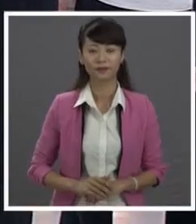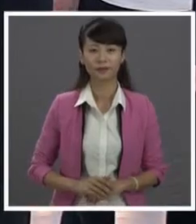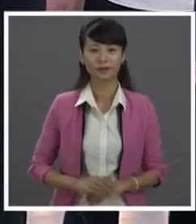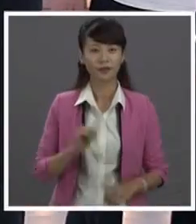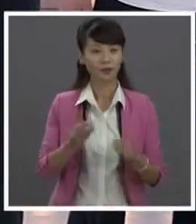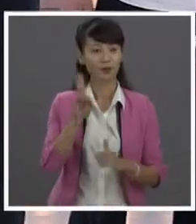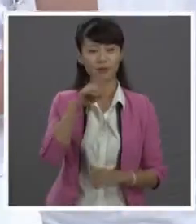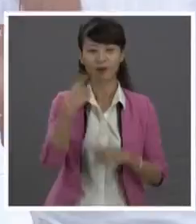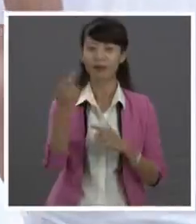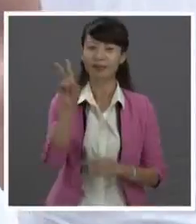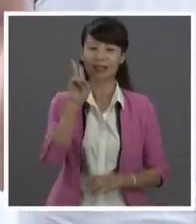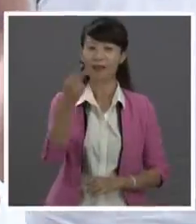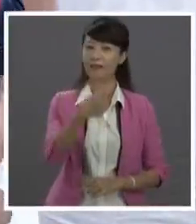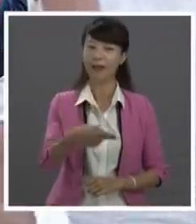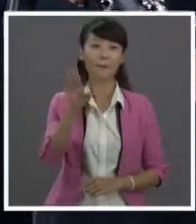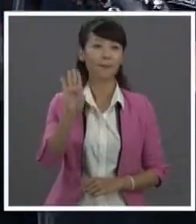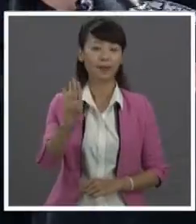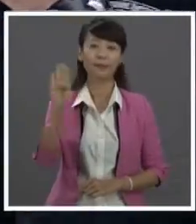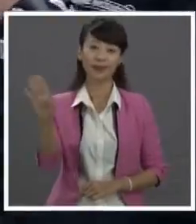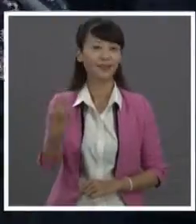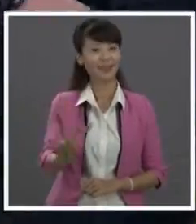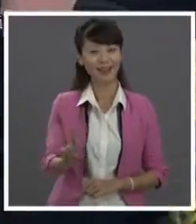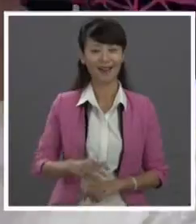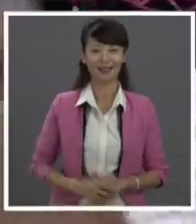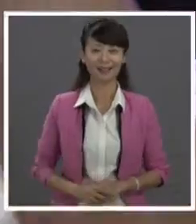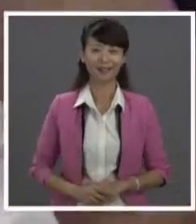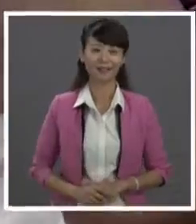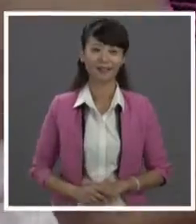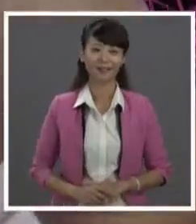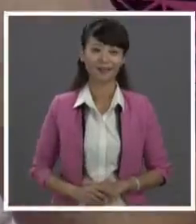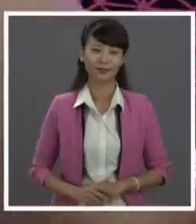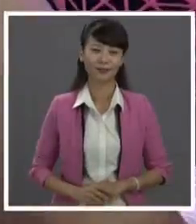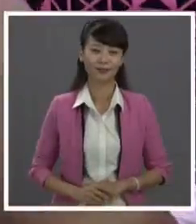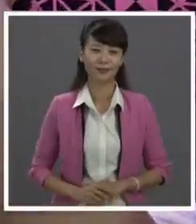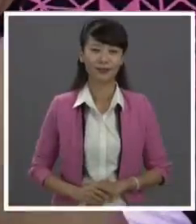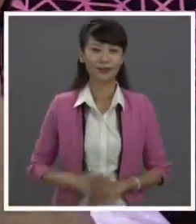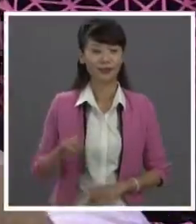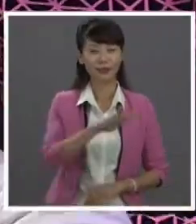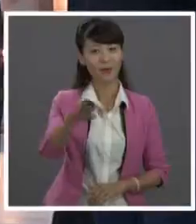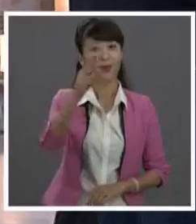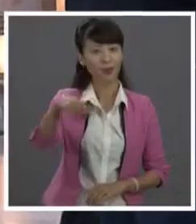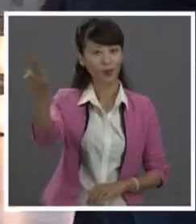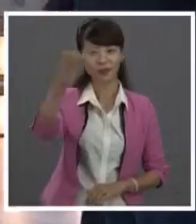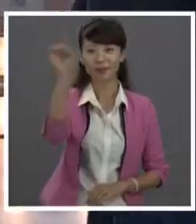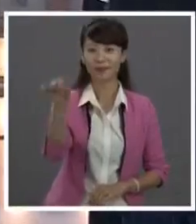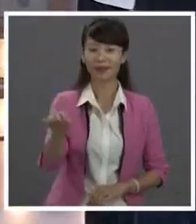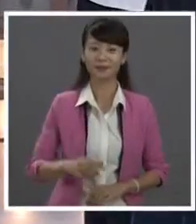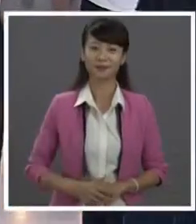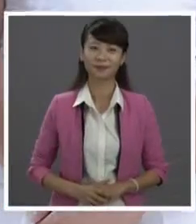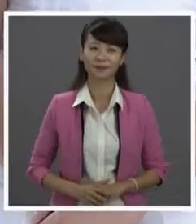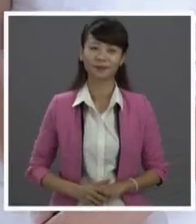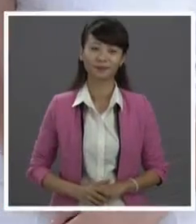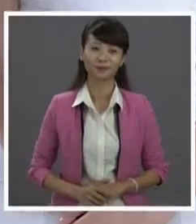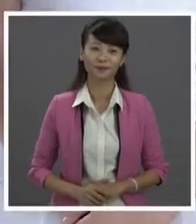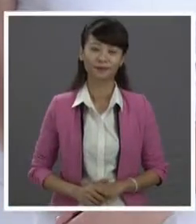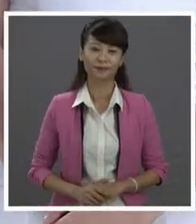冰冰一样的。 范冰冰啊，哇， 女神哎， 女神， 大家同意吗？哇，他就谢谢。